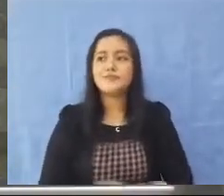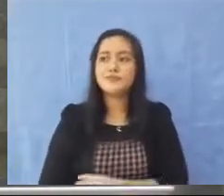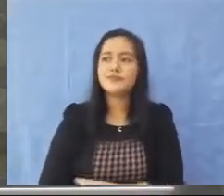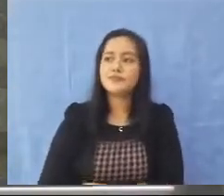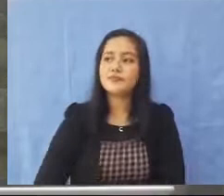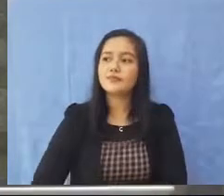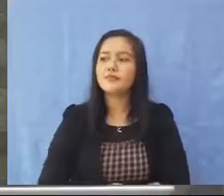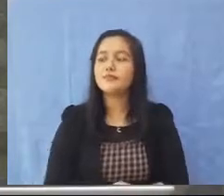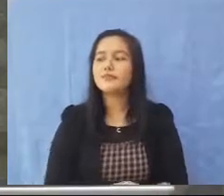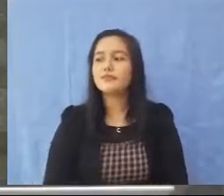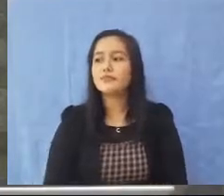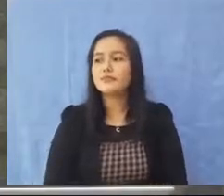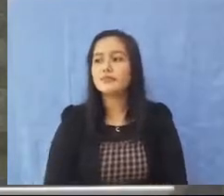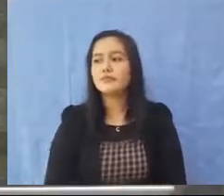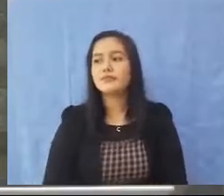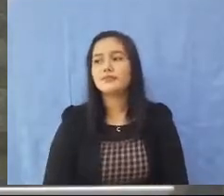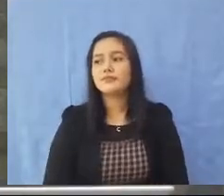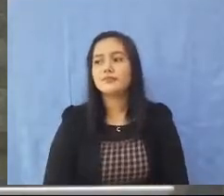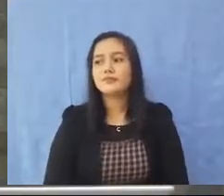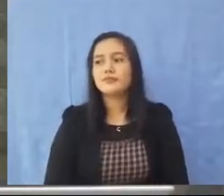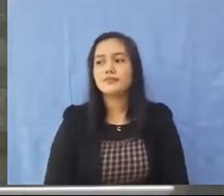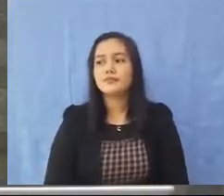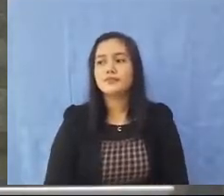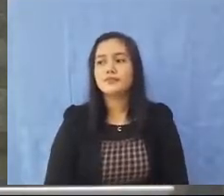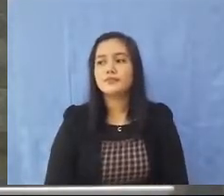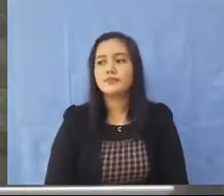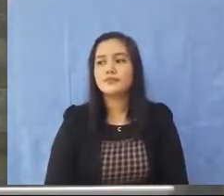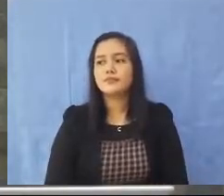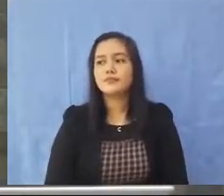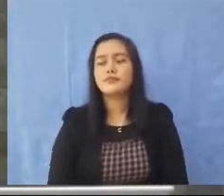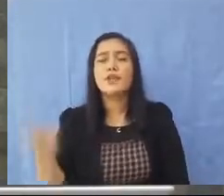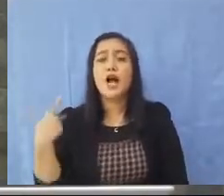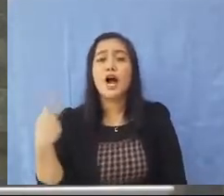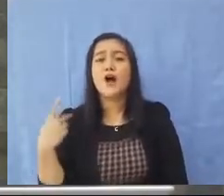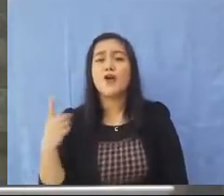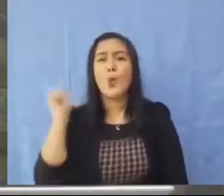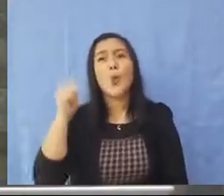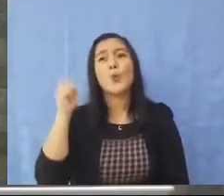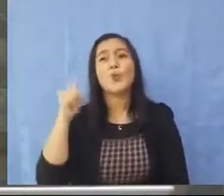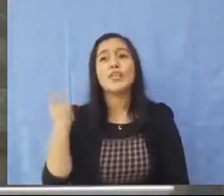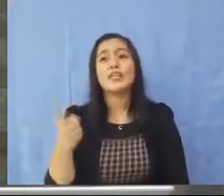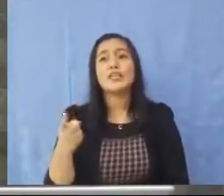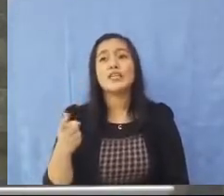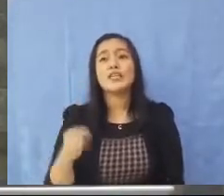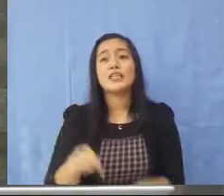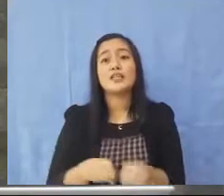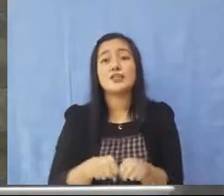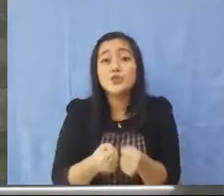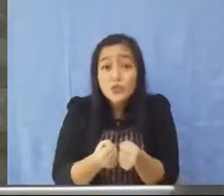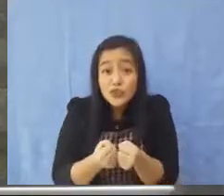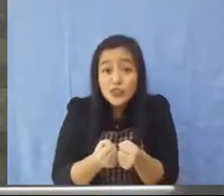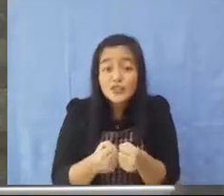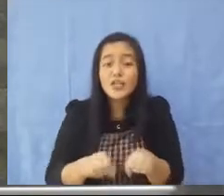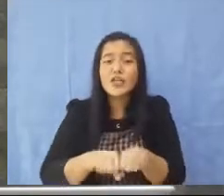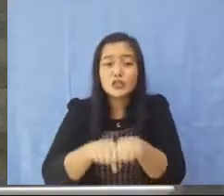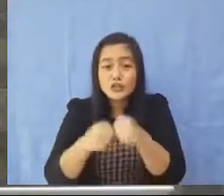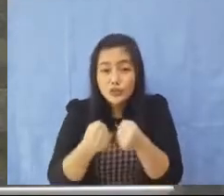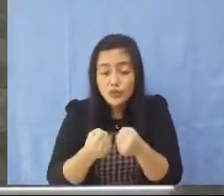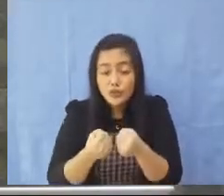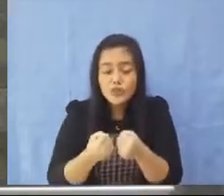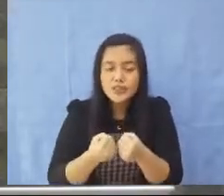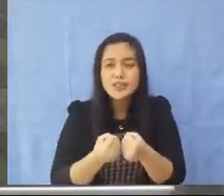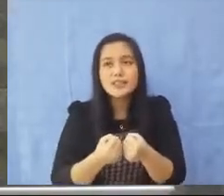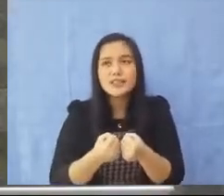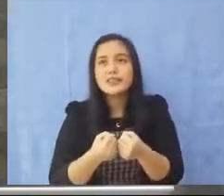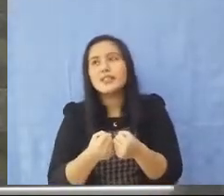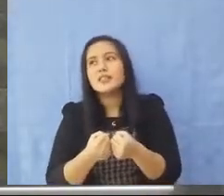sa Bible School. This is just a brief information and of the synopsis ng book. And also, kay Iso, yeah, madadamay din po